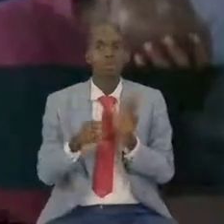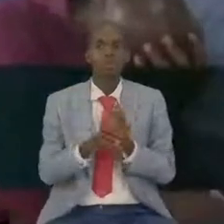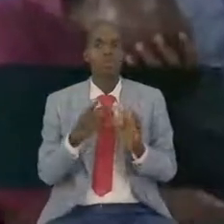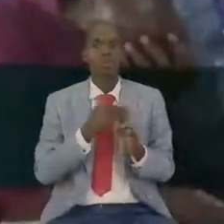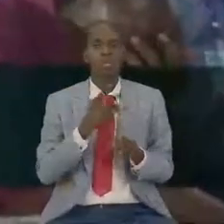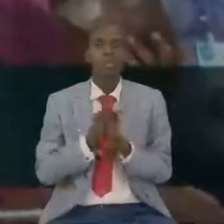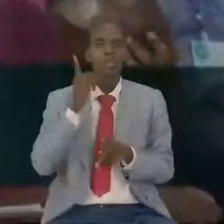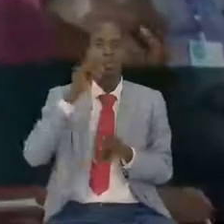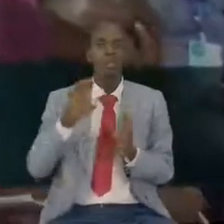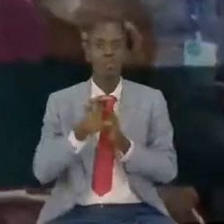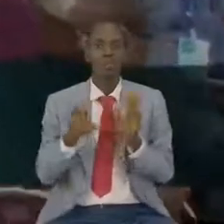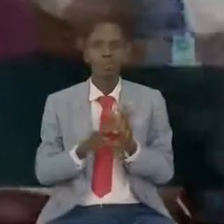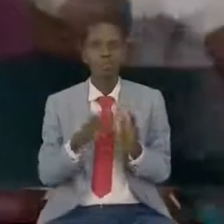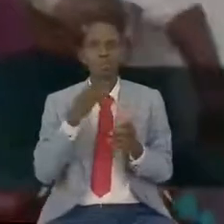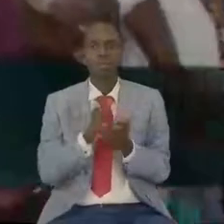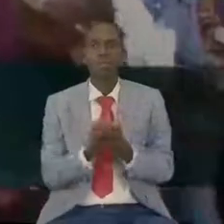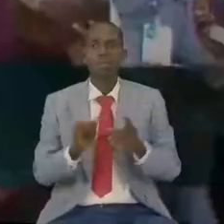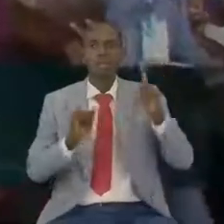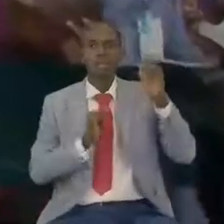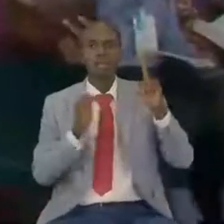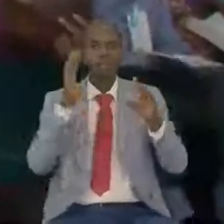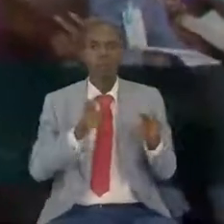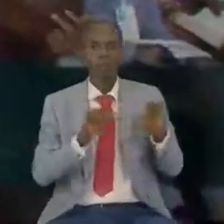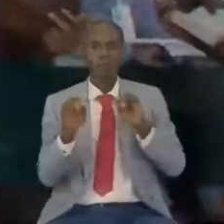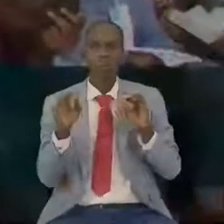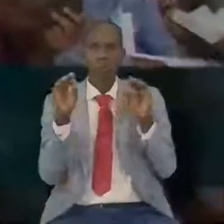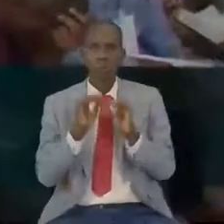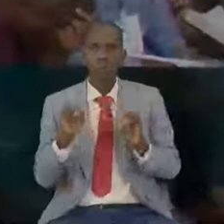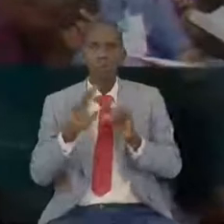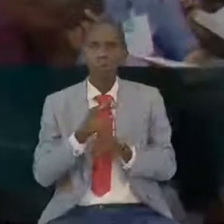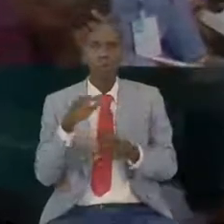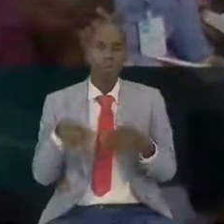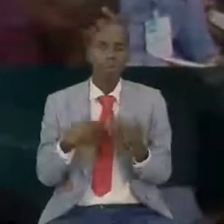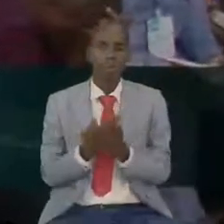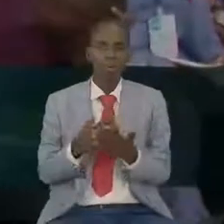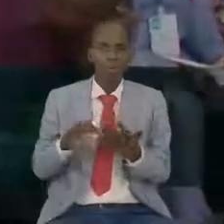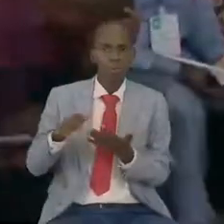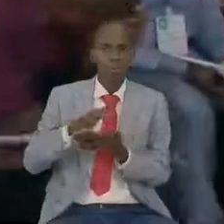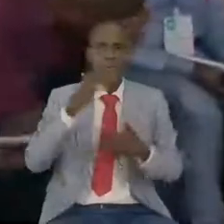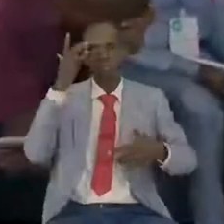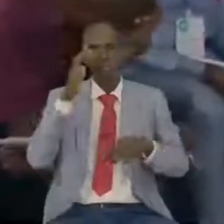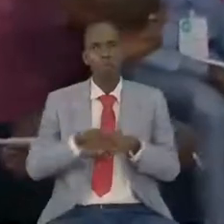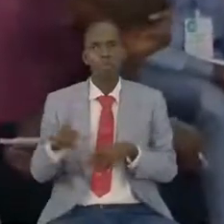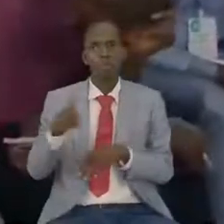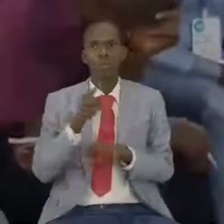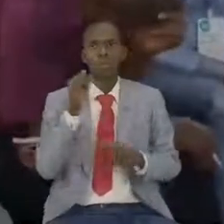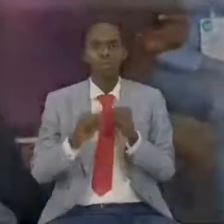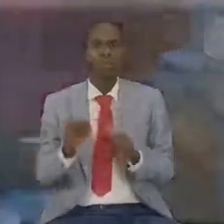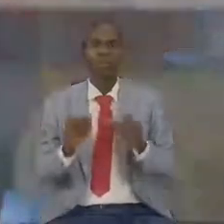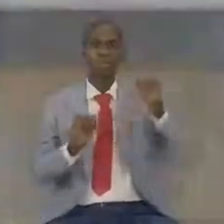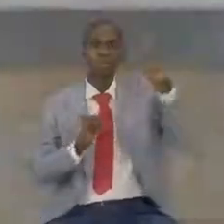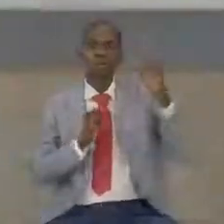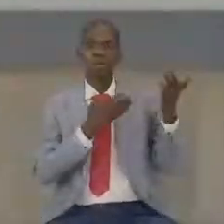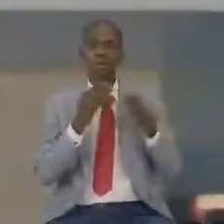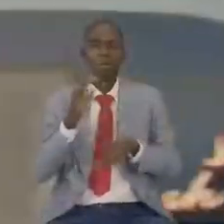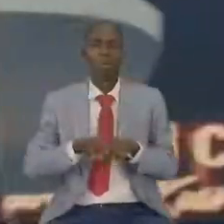frapperai d'aucune des maladies dont j'ai frappé les Égyptiens, car je suis l'Éternel qui